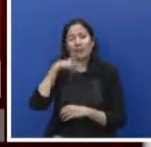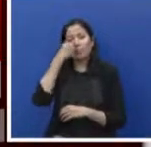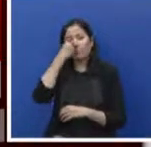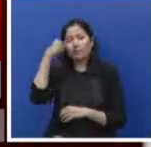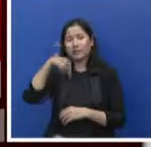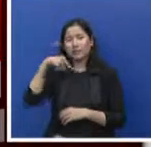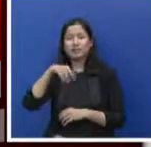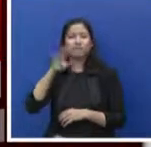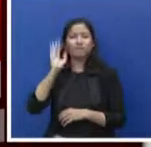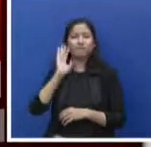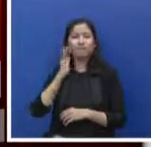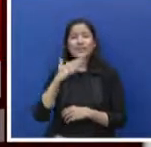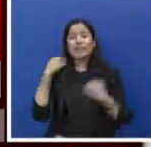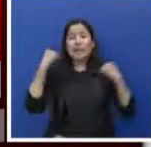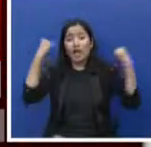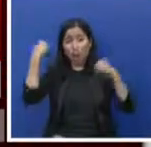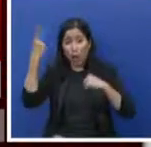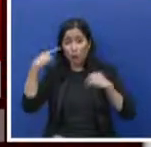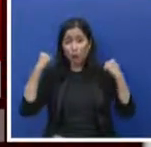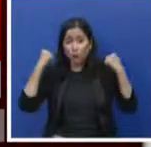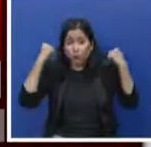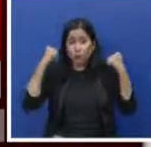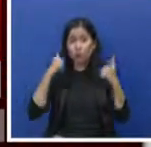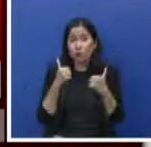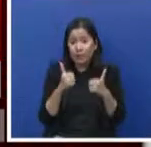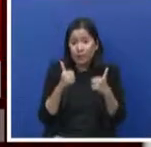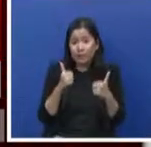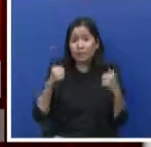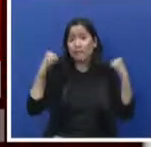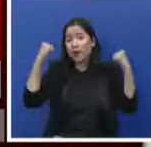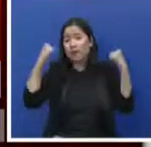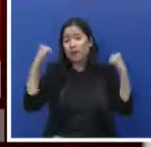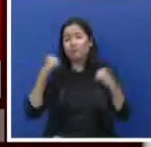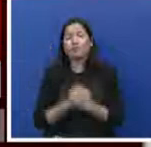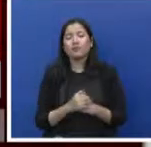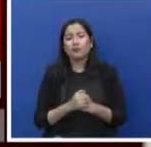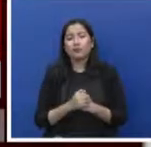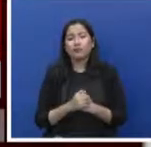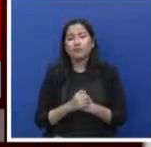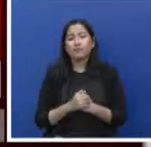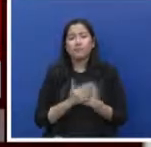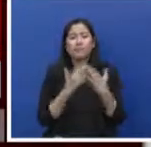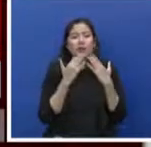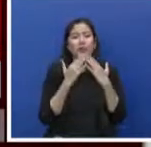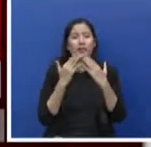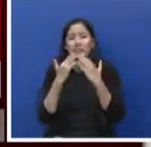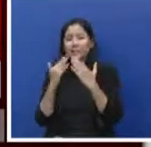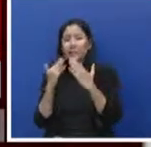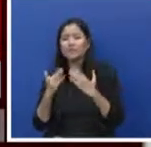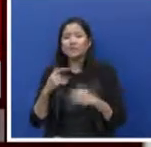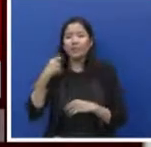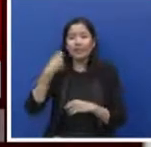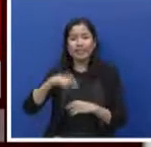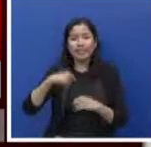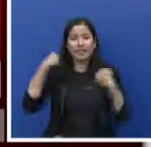kasih Suha, sehat selalu dan juga sukses untuk segala upayanya ya. Semangat-semangat selalu. Dan kami juga mengucapkan terima kasih untuk